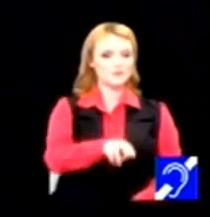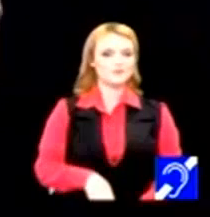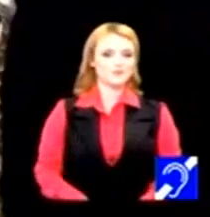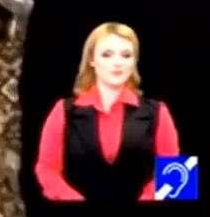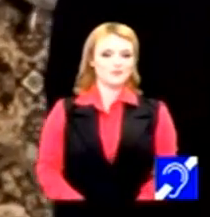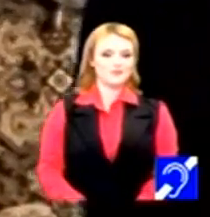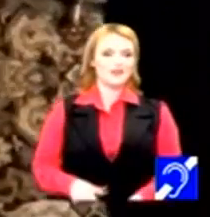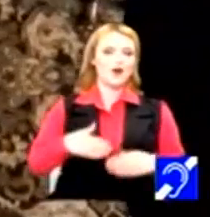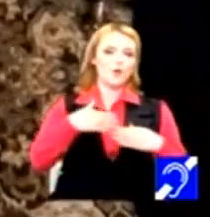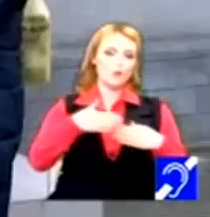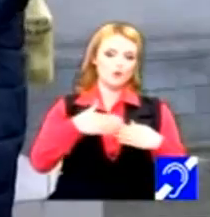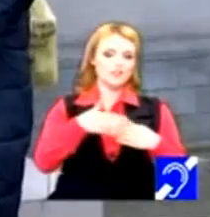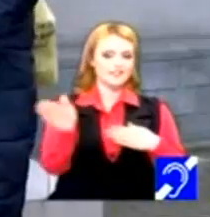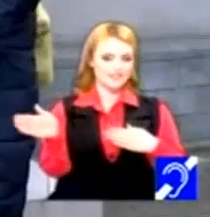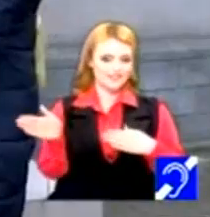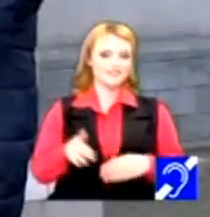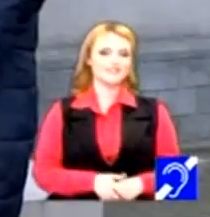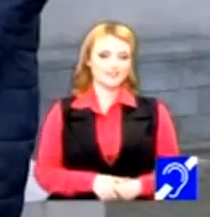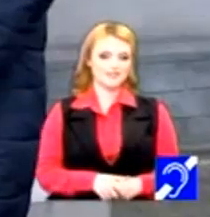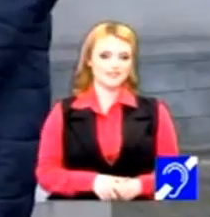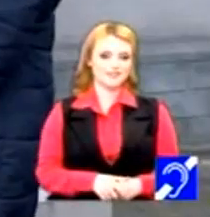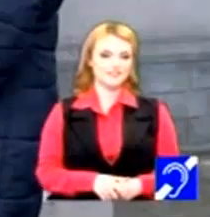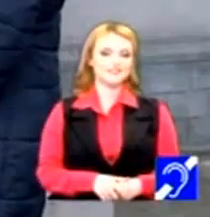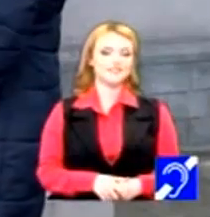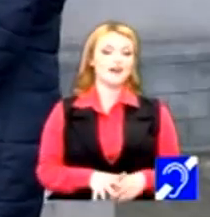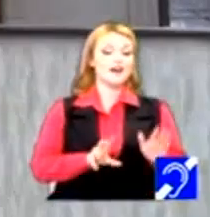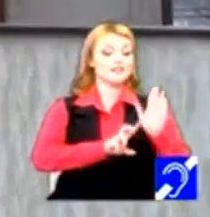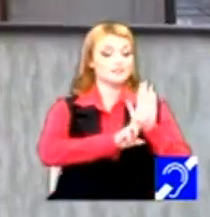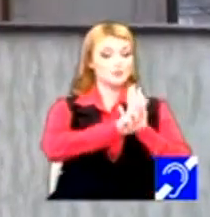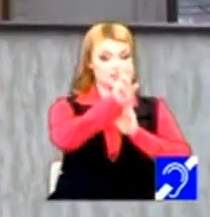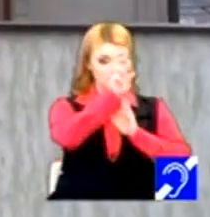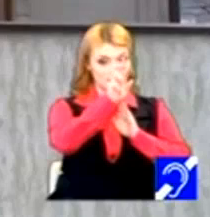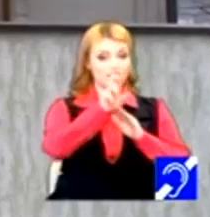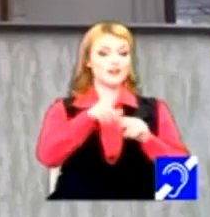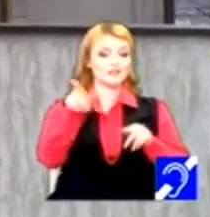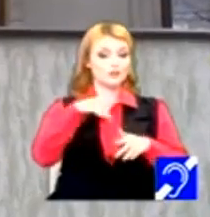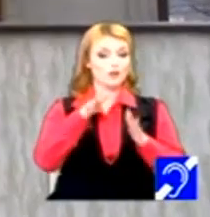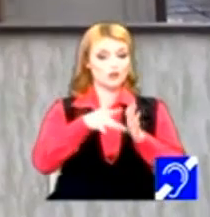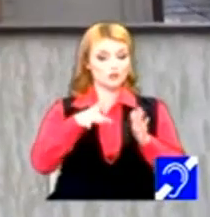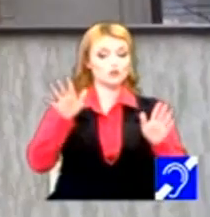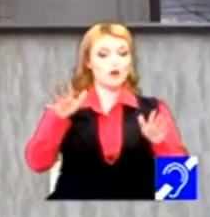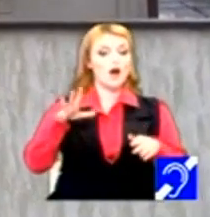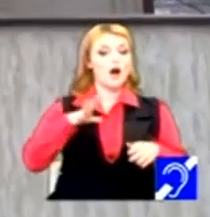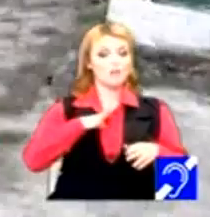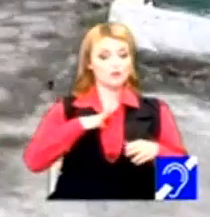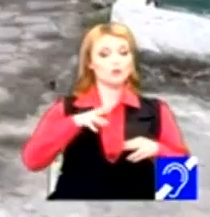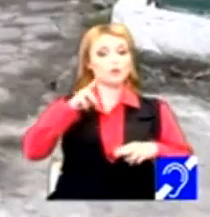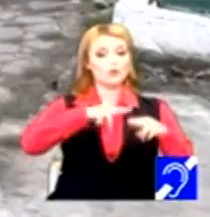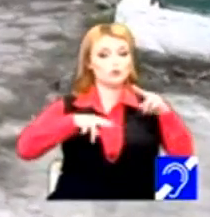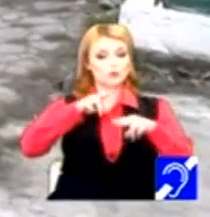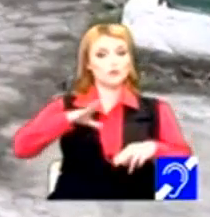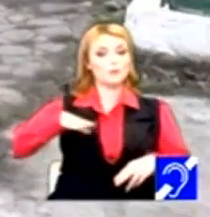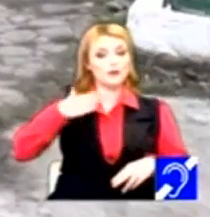vedem. Da, noi așteptăm să venim. Ușa-i deschisă. Biserica Sfinții Martiri Brâncoveni din Soroca a fost construită de fostul președinte al României,